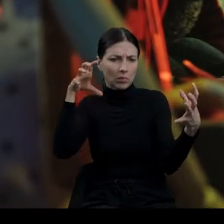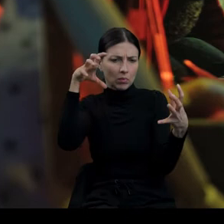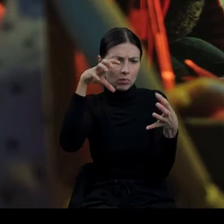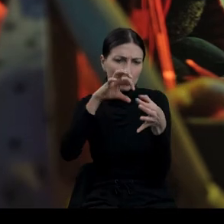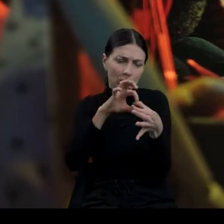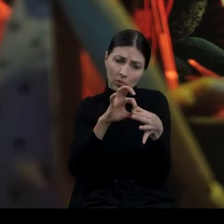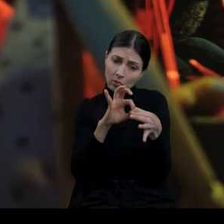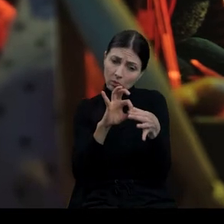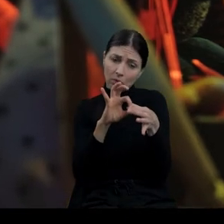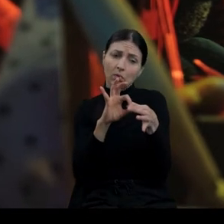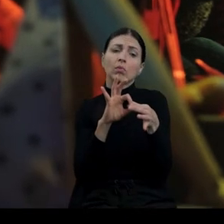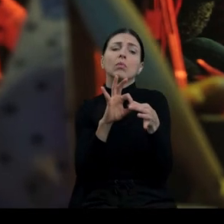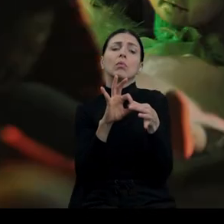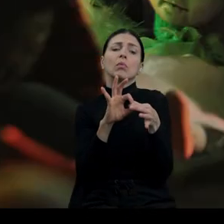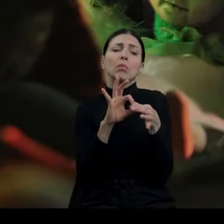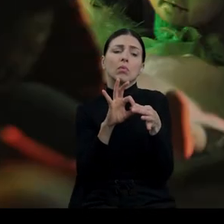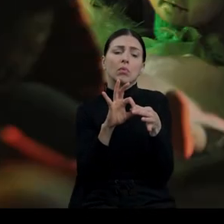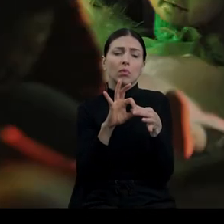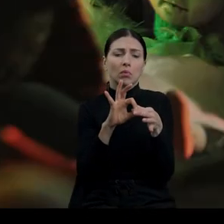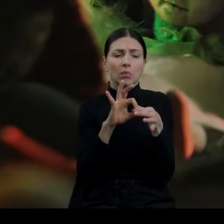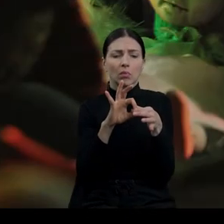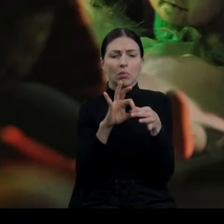to uzmysłowił,